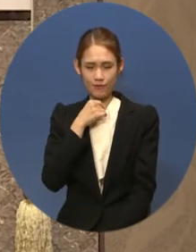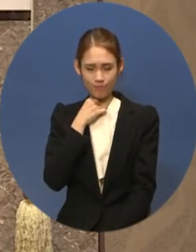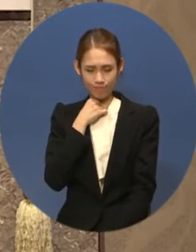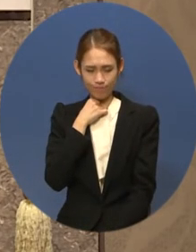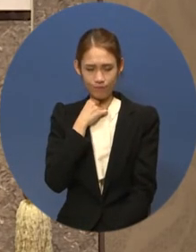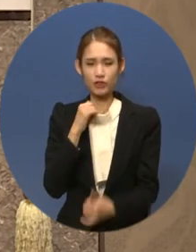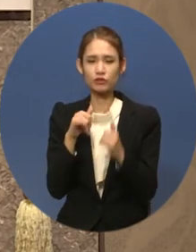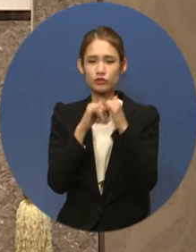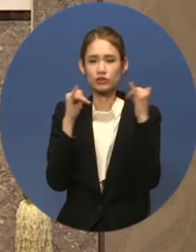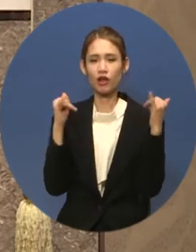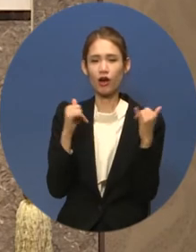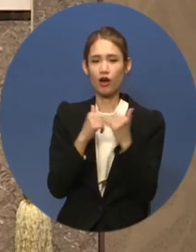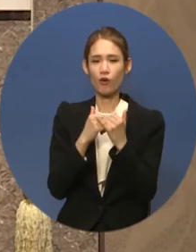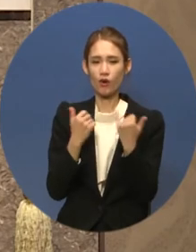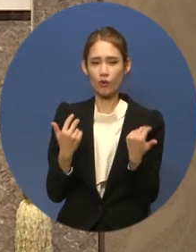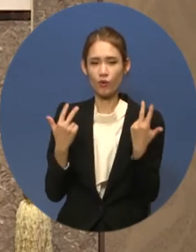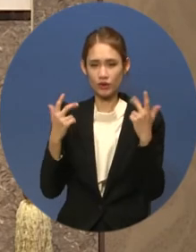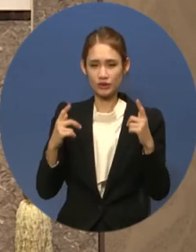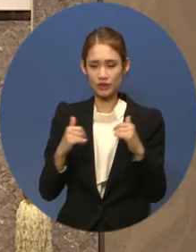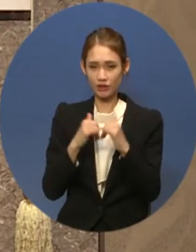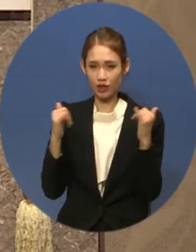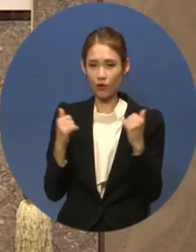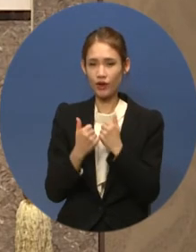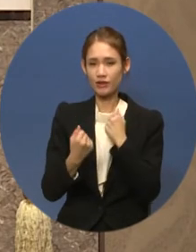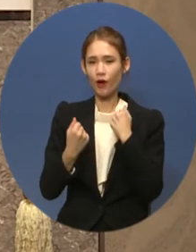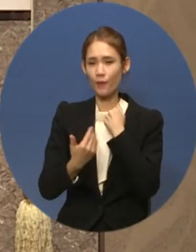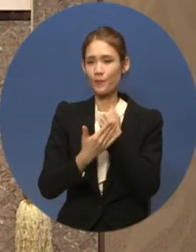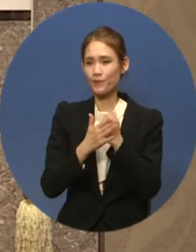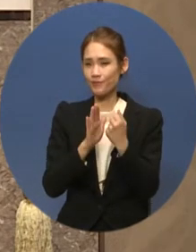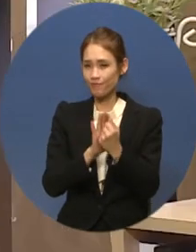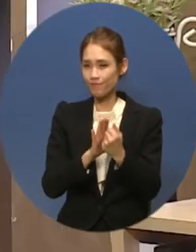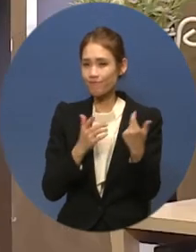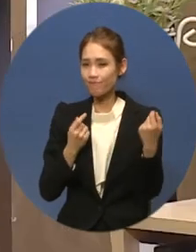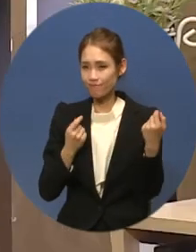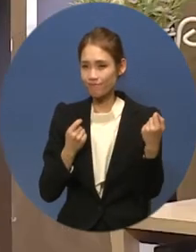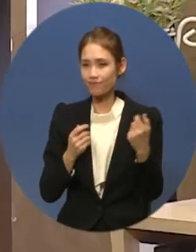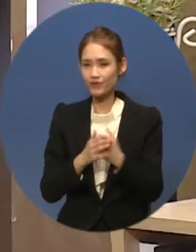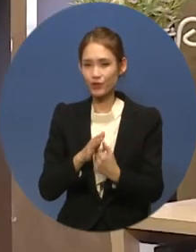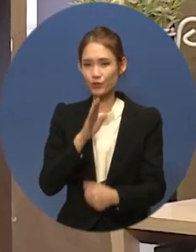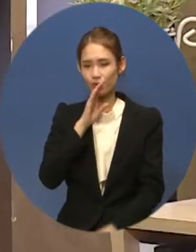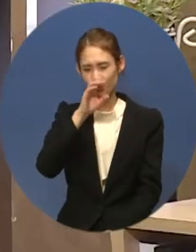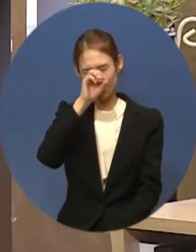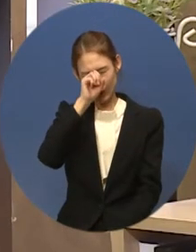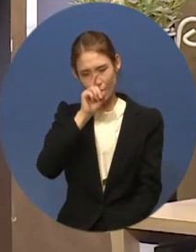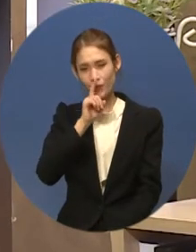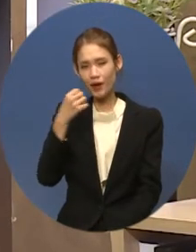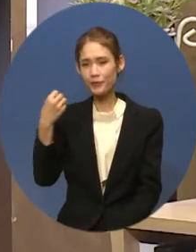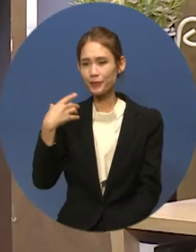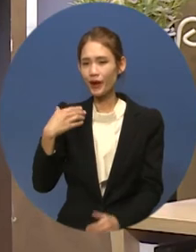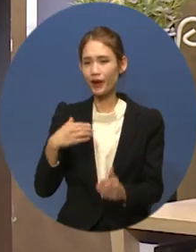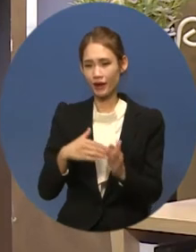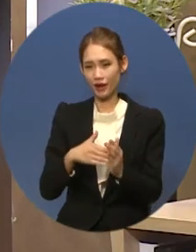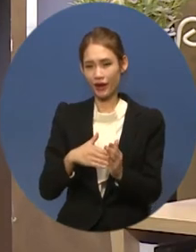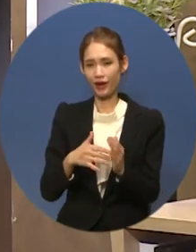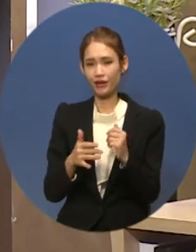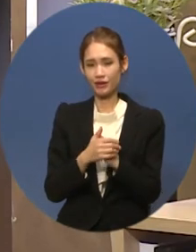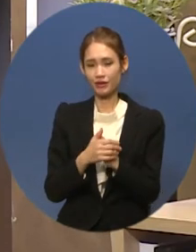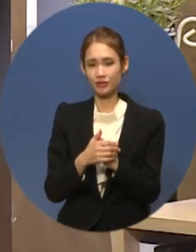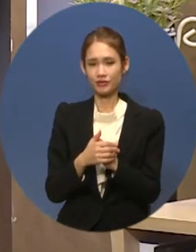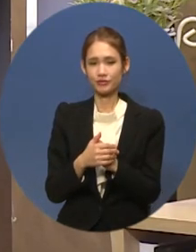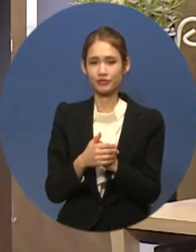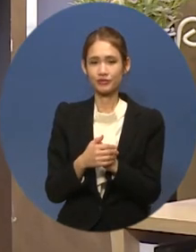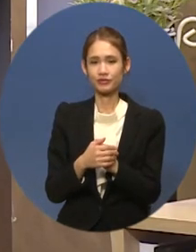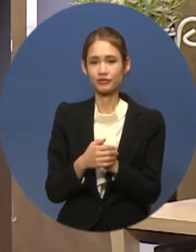회원이 줘 지역과의 협력이 되지 않을까 이렇게 생각을 합니다 이어 정말 좋은 말씀을 해주셨는데 걸까 먼저 이제